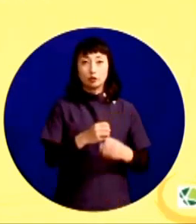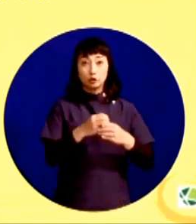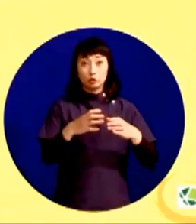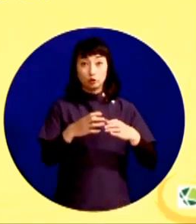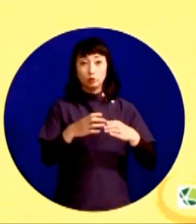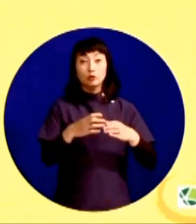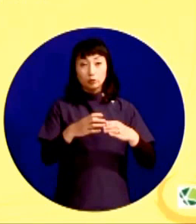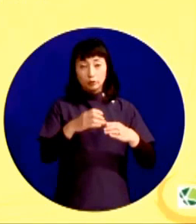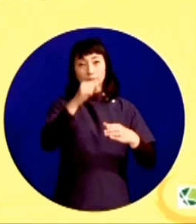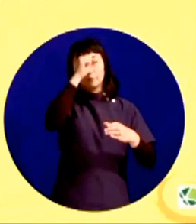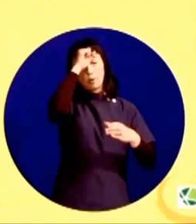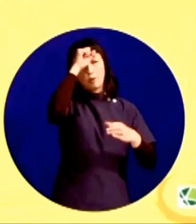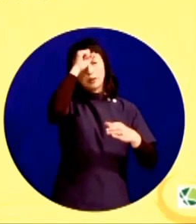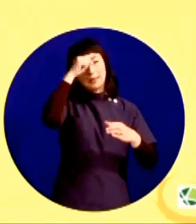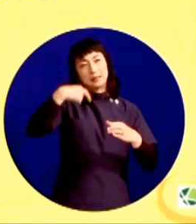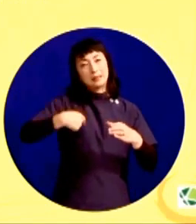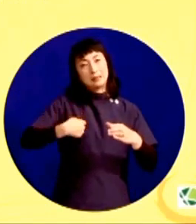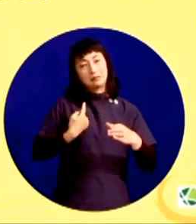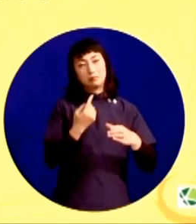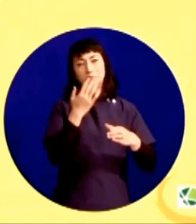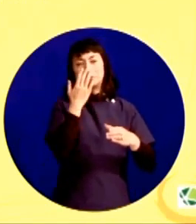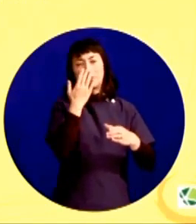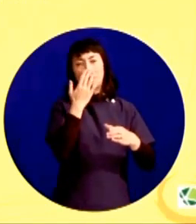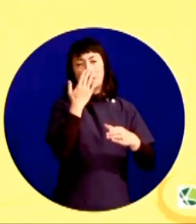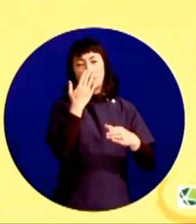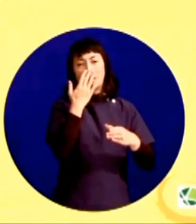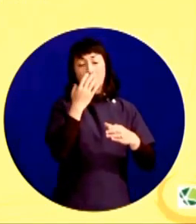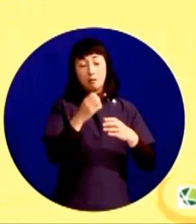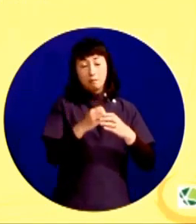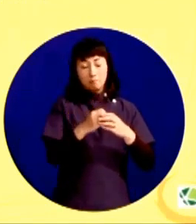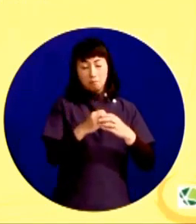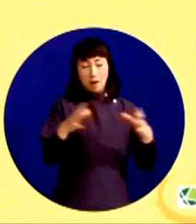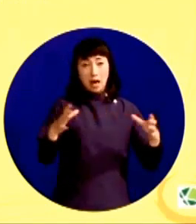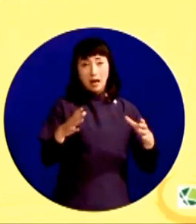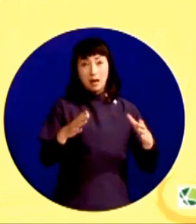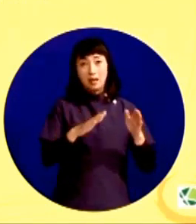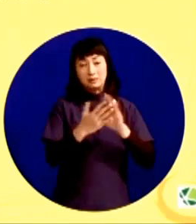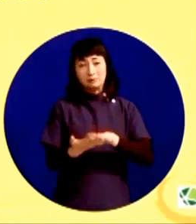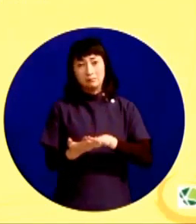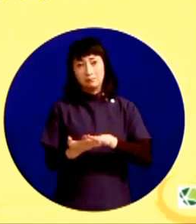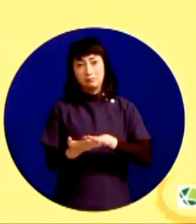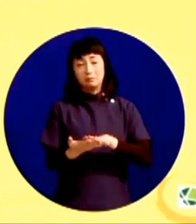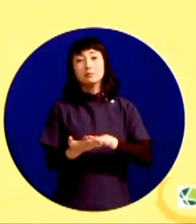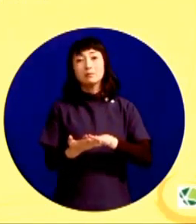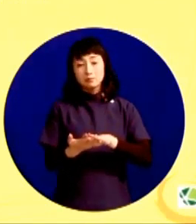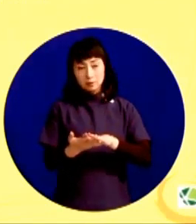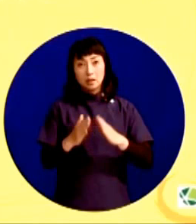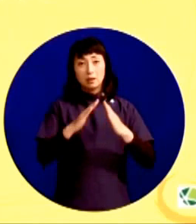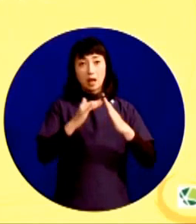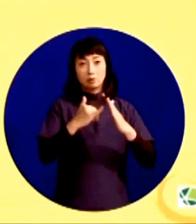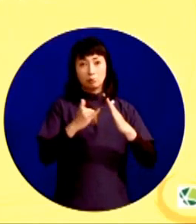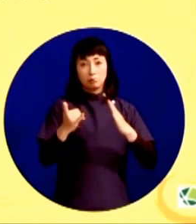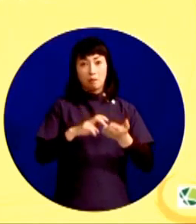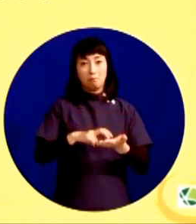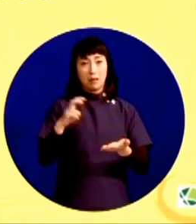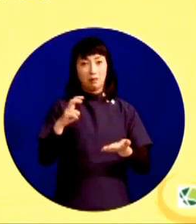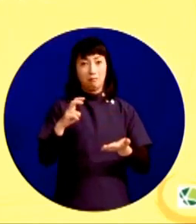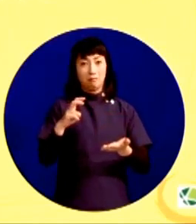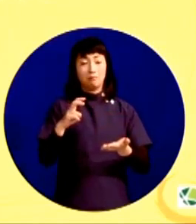なく破裂すると突然死する病気ですもし破裂すると家族はびっくりし